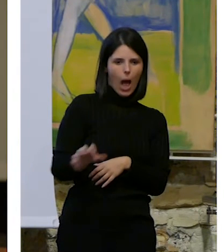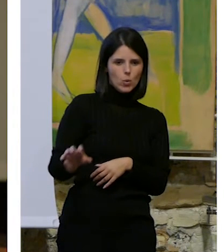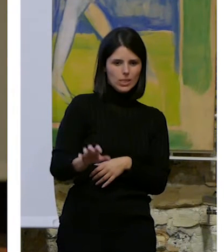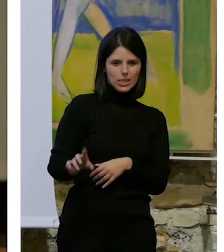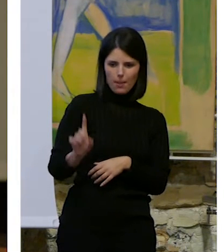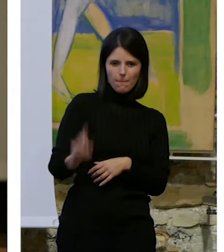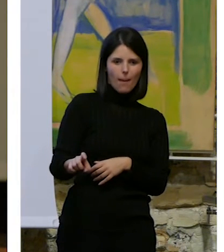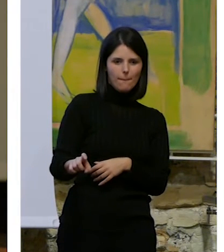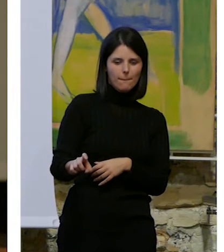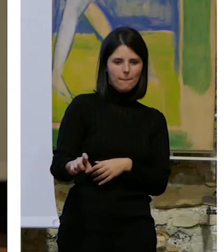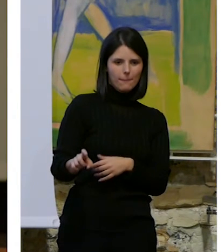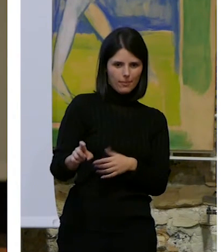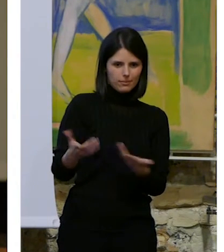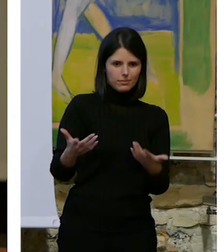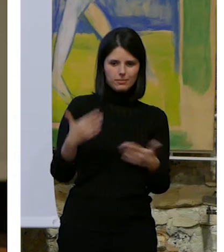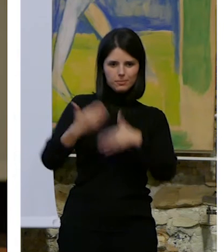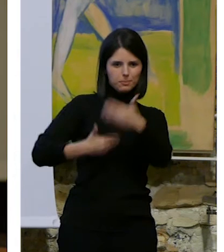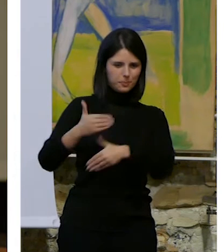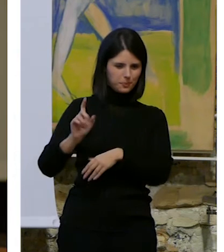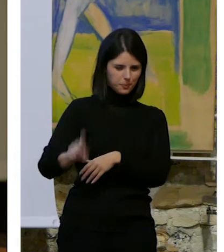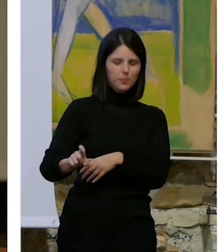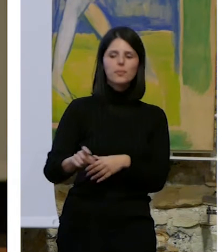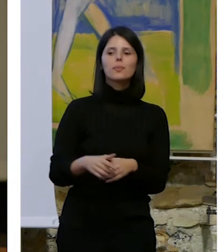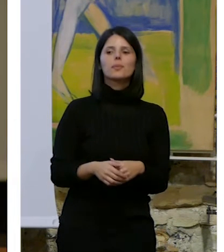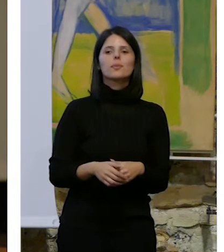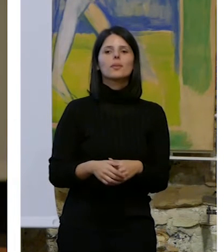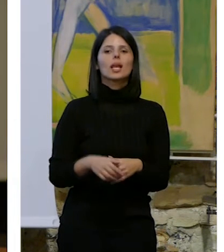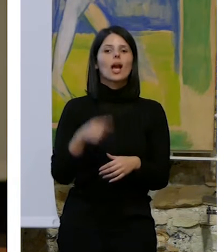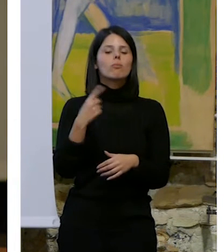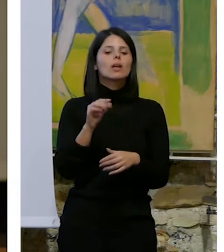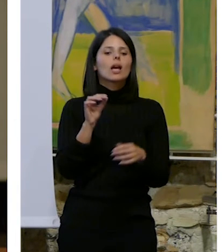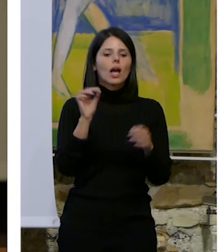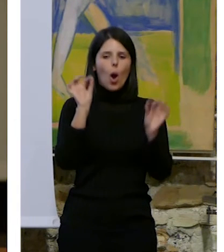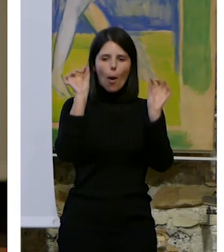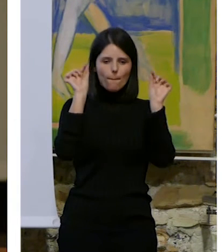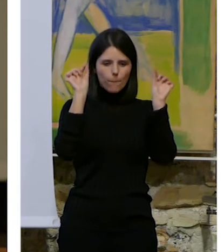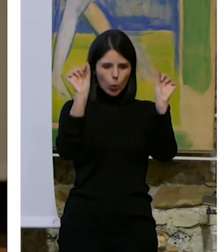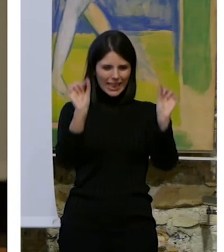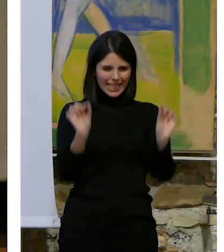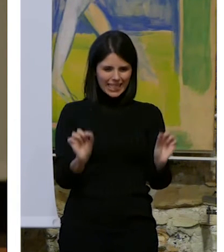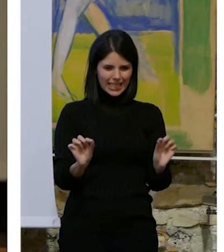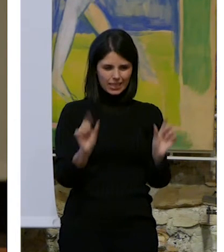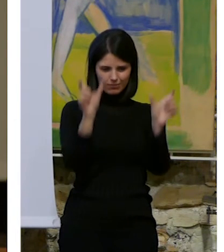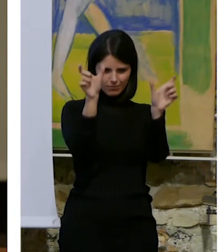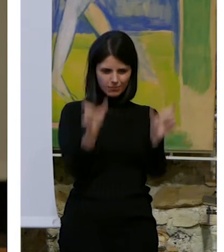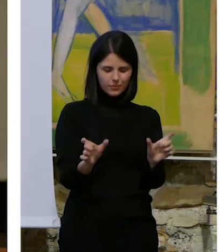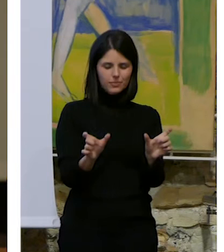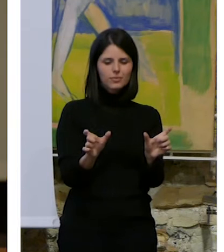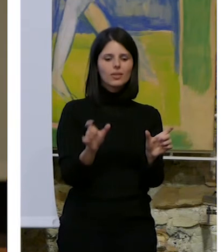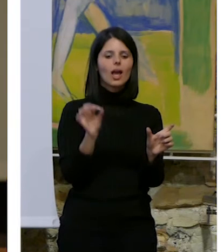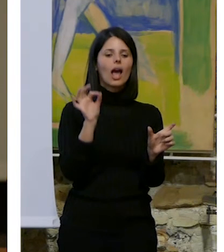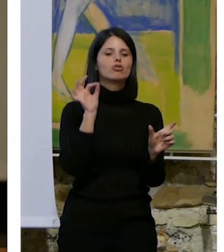prima a quel punto apriva delle fantasie ulteriori. Allora, i puntini laterali, il commento